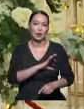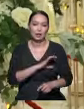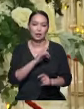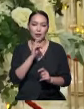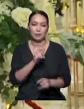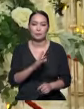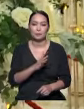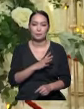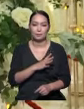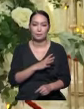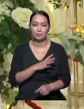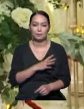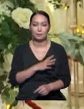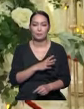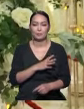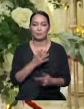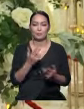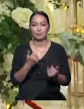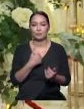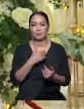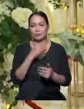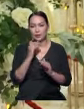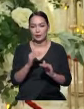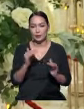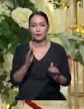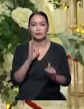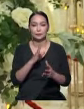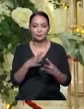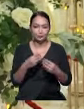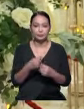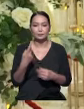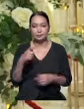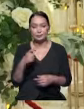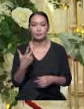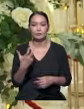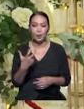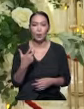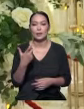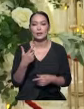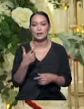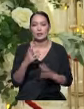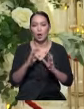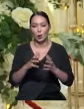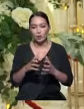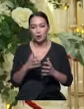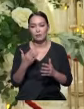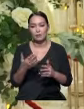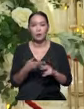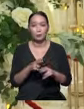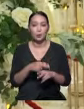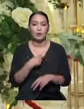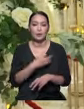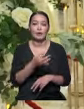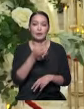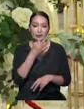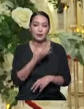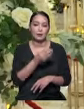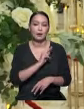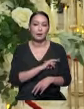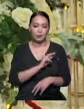Работаю в Лабанской средней школе учителем химии, биологии, географии. Мне очень нравится своя